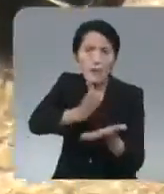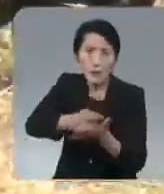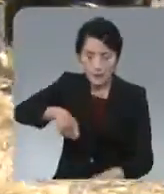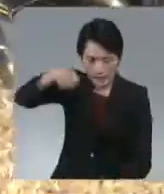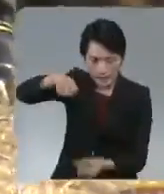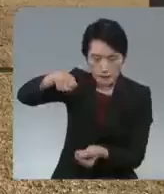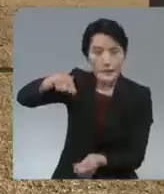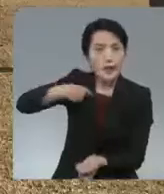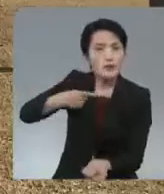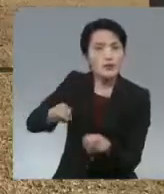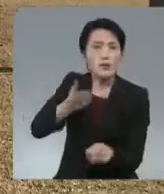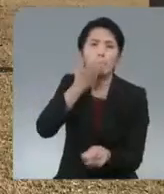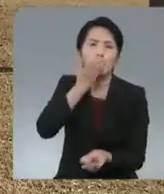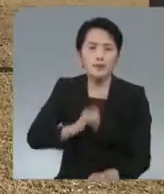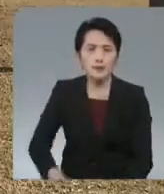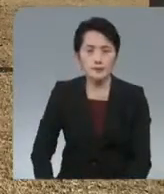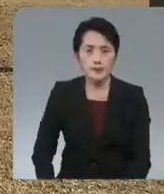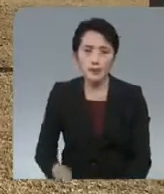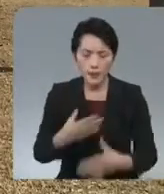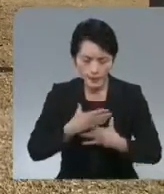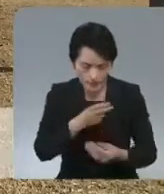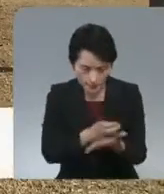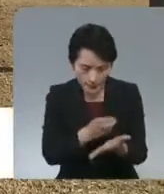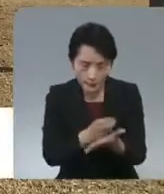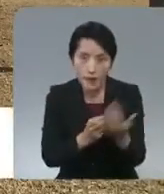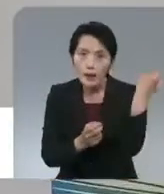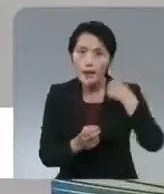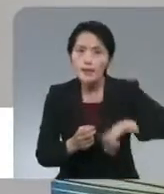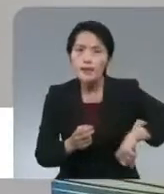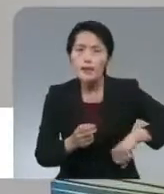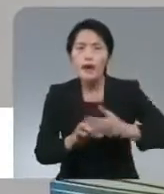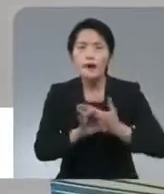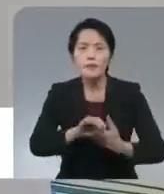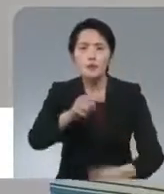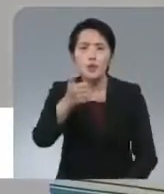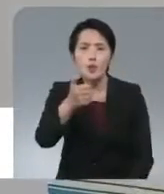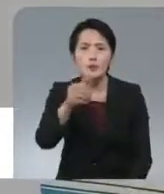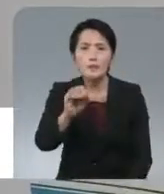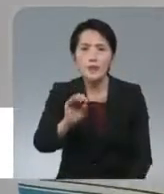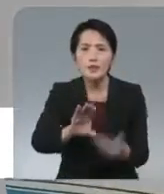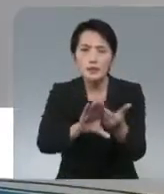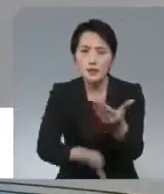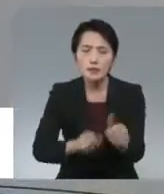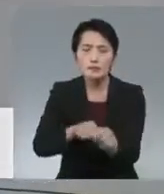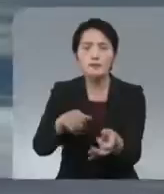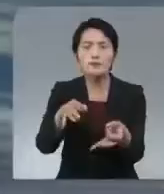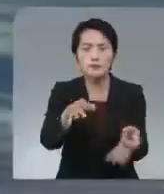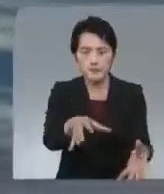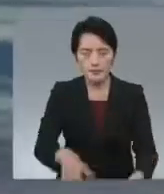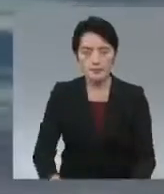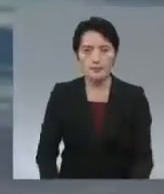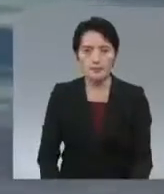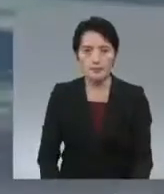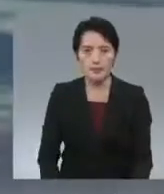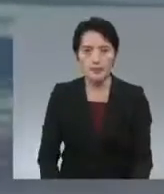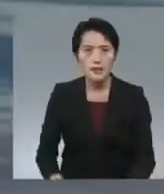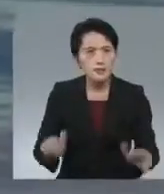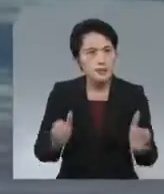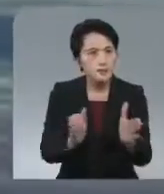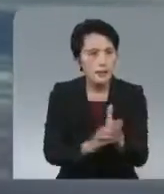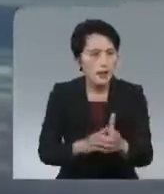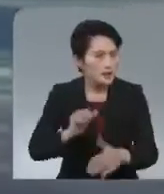thú cưng như đi thang máy 2 cầu thang chủ vật nuôi phải giữ dây dắt thú cưng theo chiều thẳng đứng để không gây ảnh hưởng tới người khác